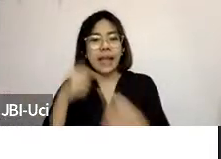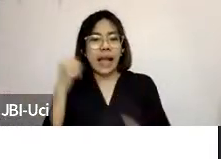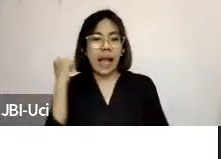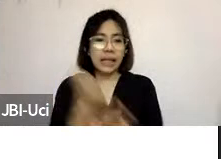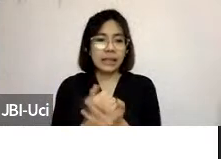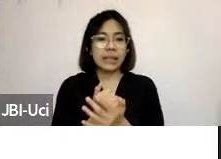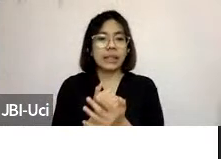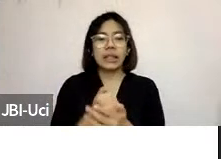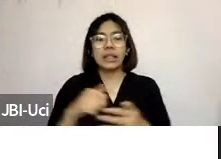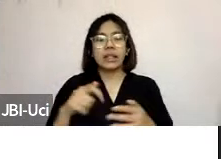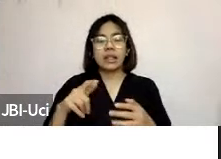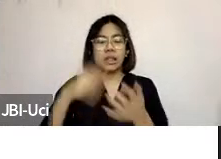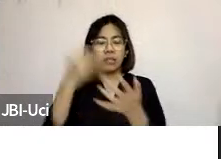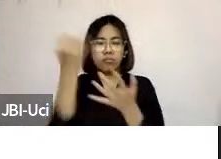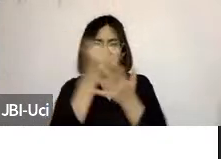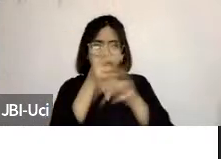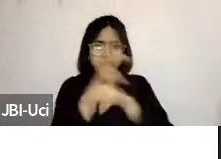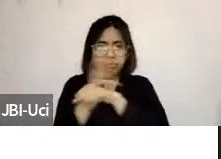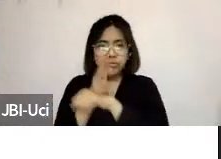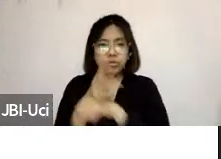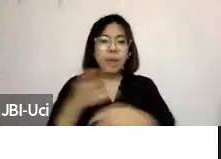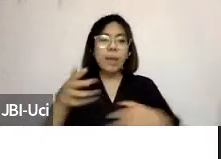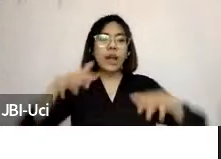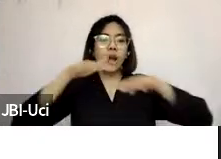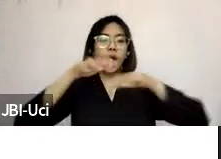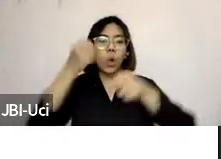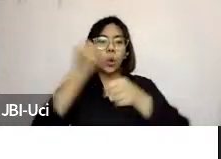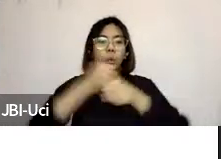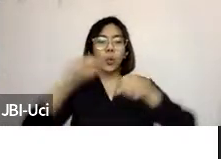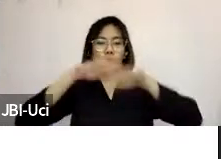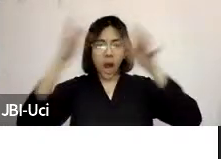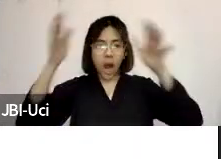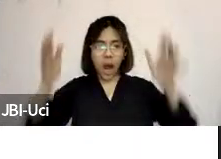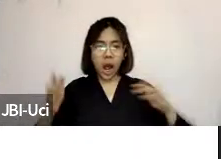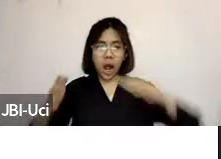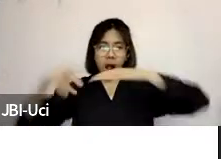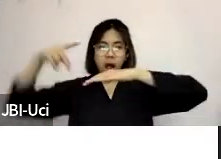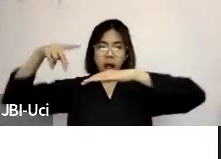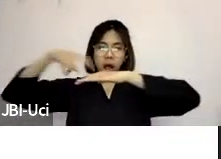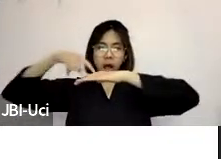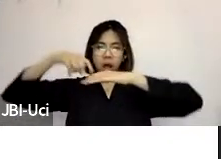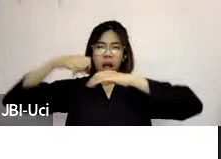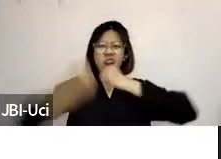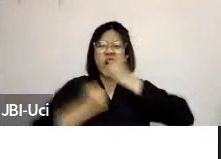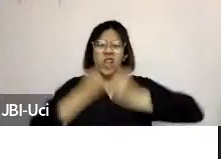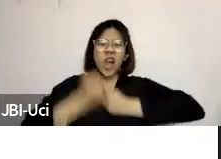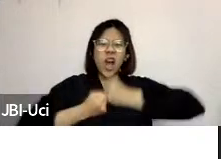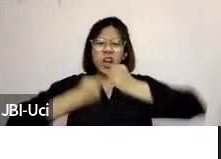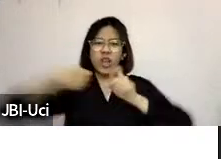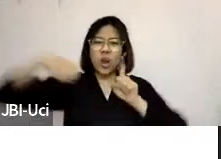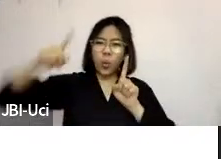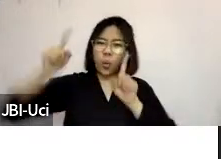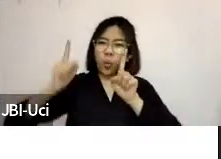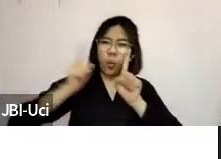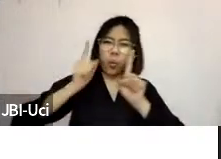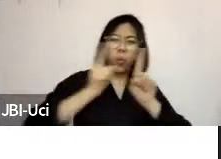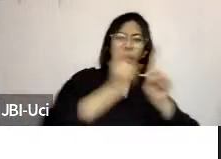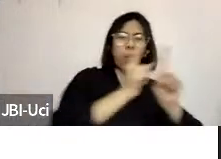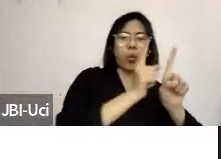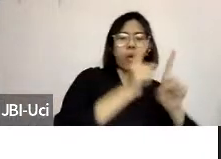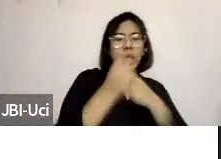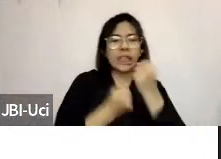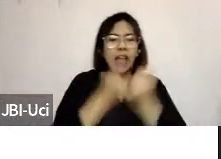settingnya di atas sebuah gudang data sebut gudangnya ada adegan kejar-kejaran antara deret Badly dan krispi